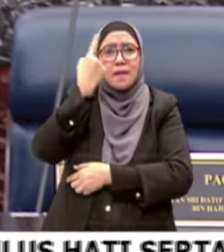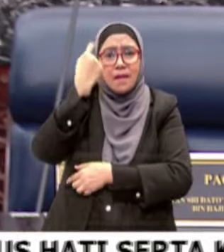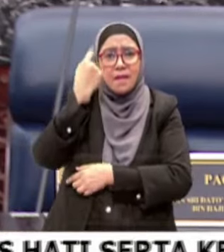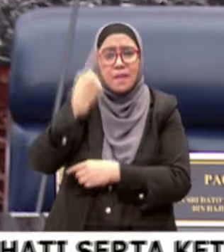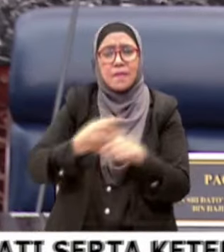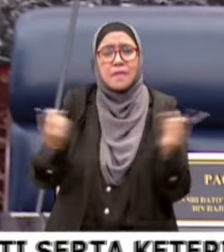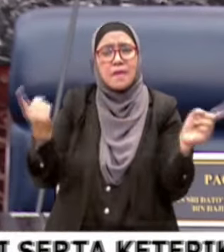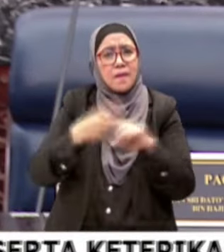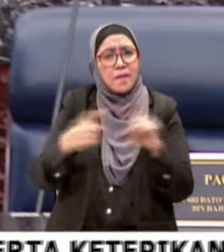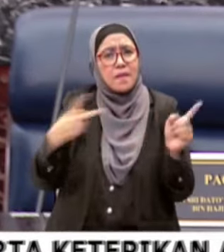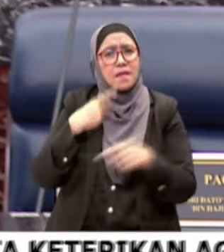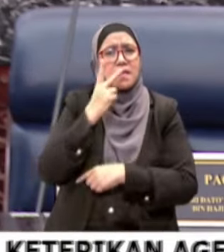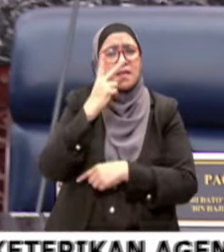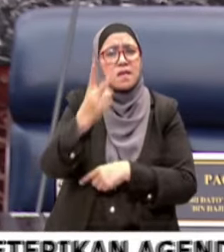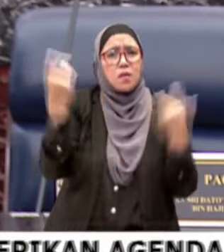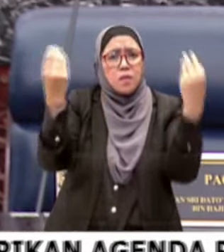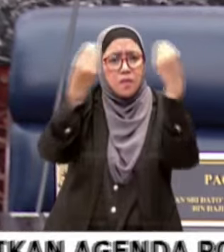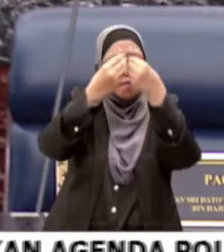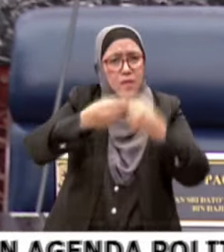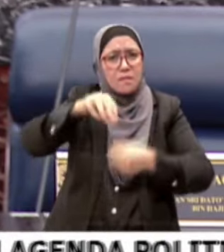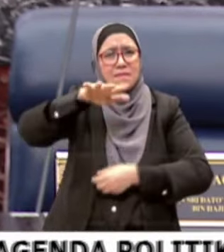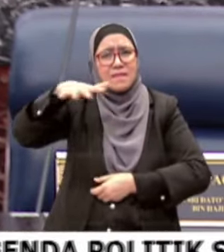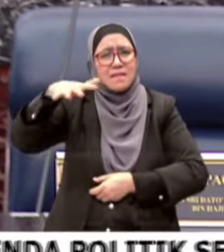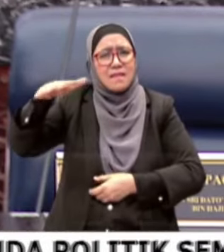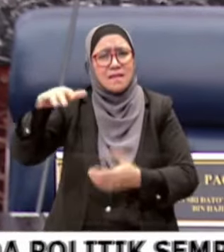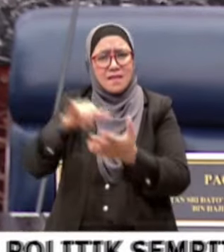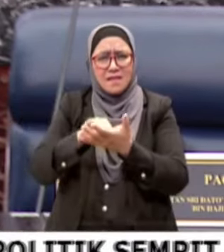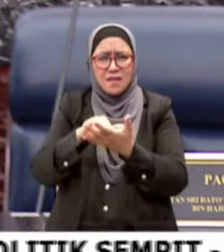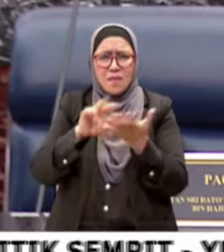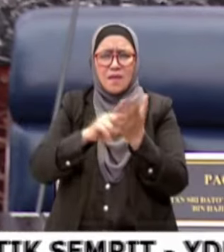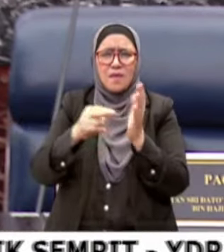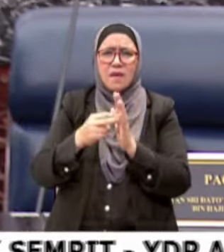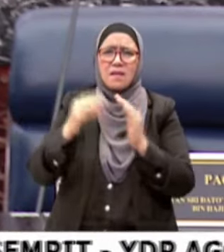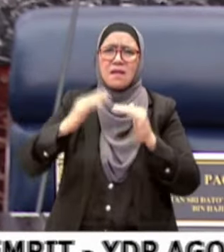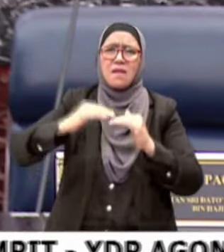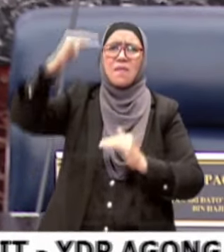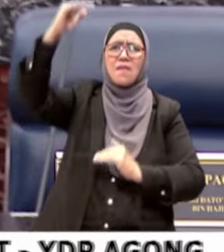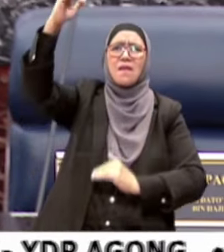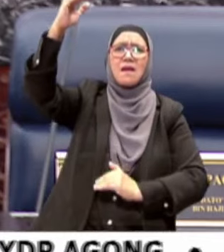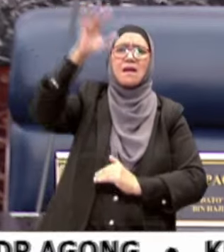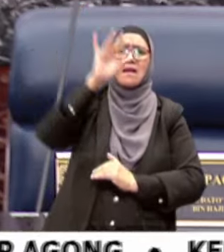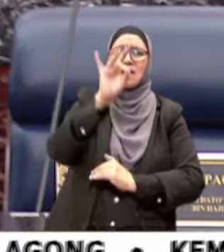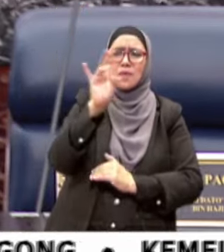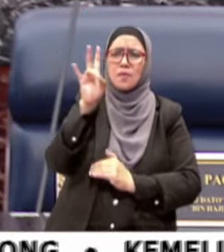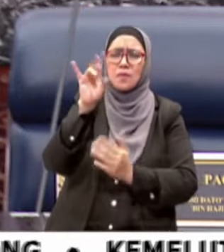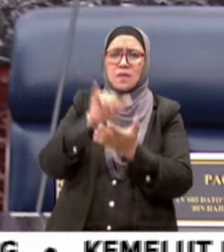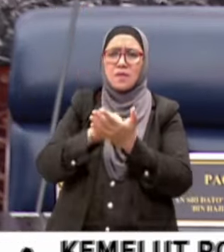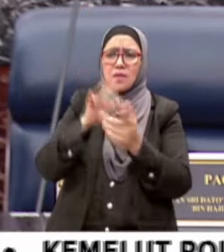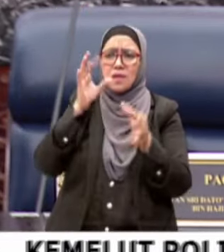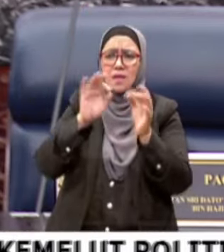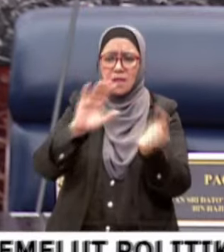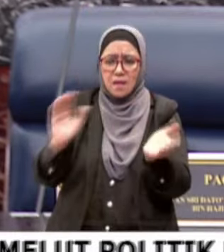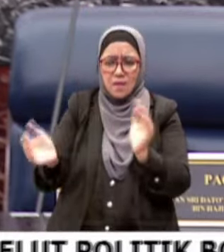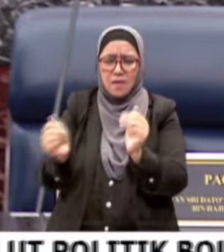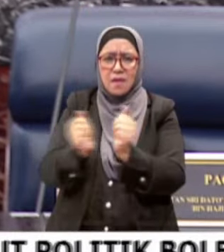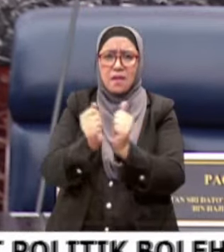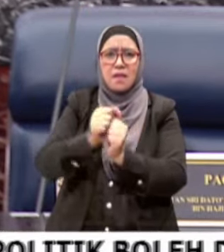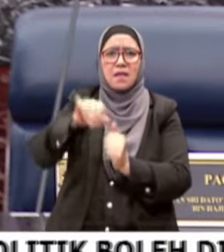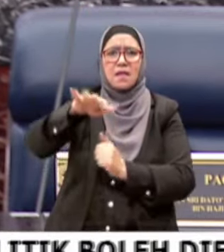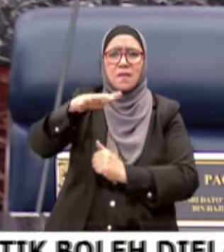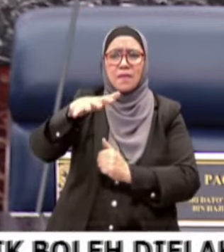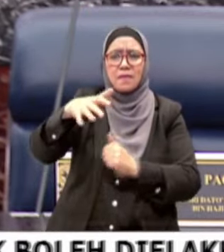kita tengok Everest kalau begitu caranya bermakna terlampau besar itu kalau dibandingkan dengan angka